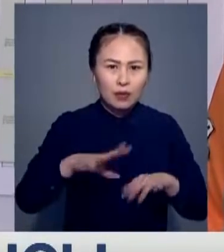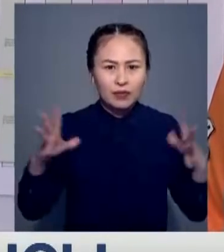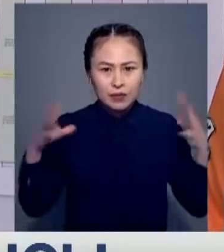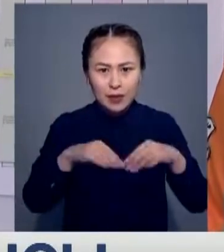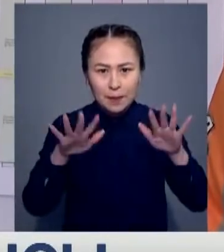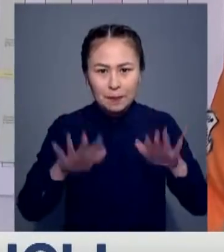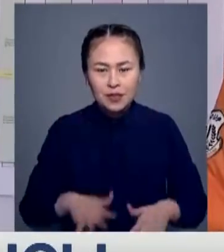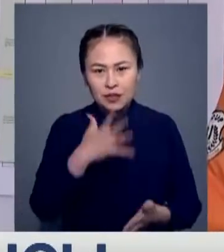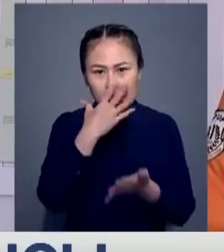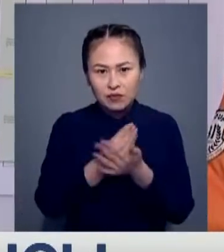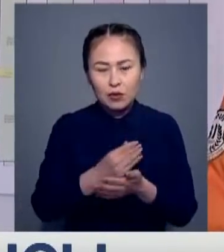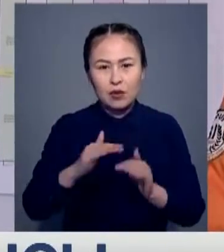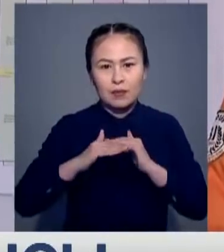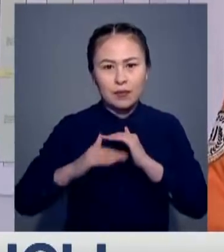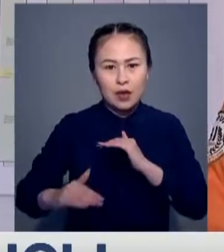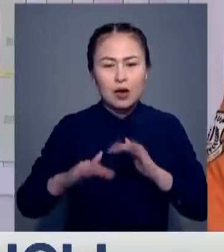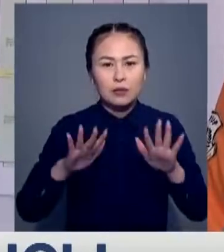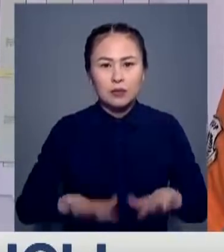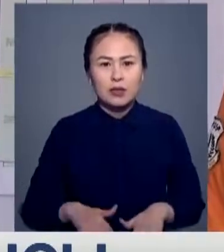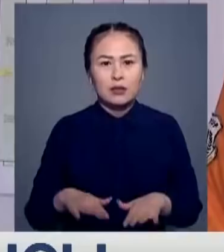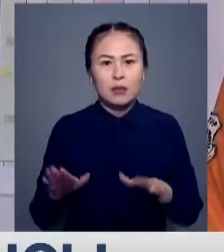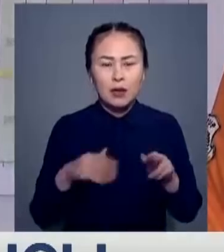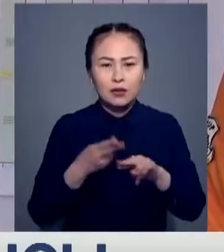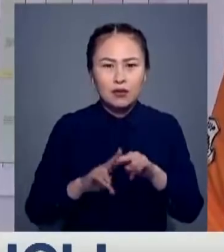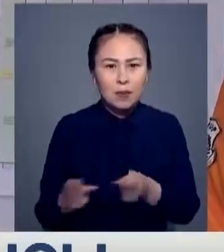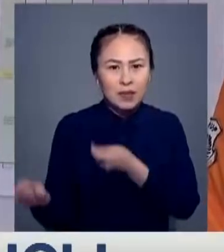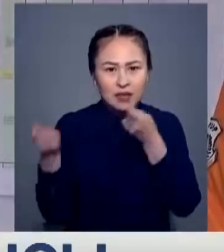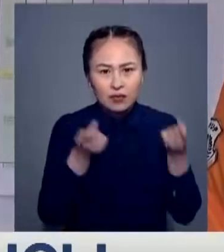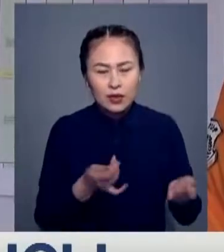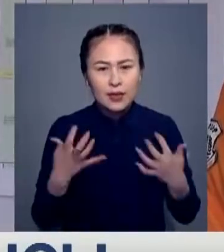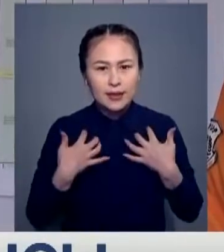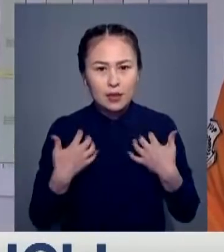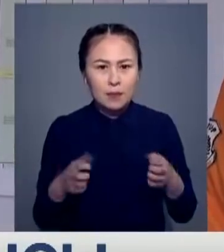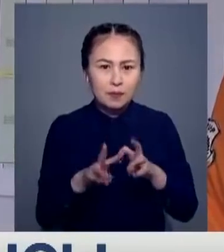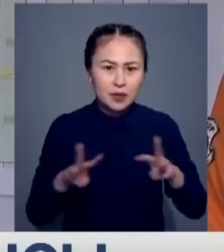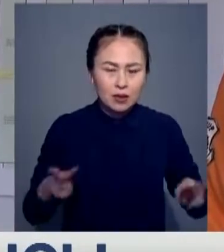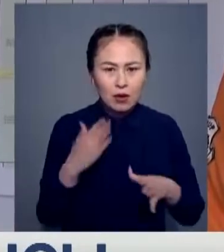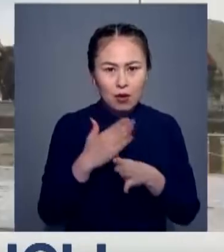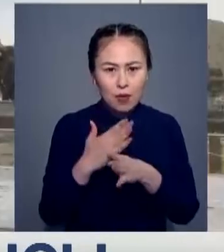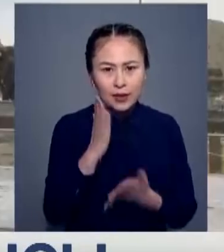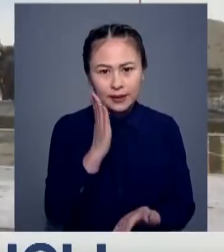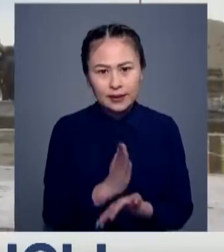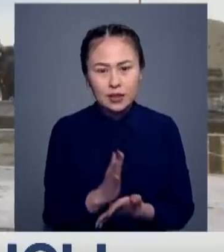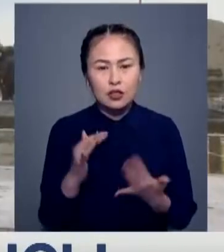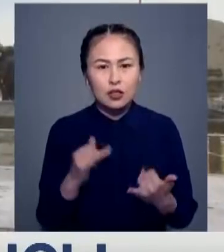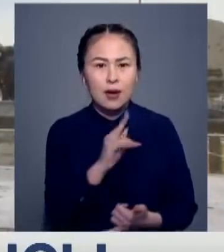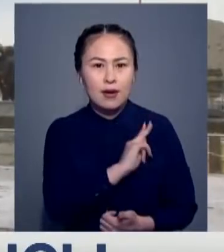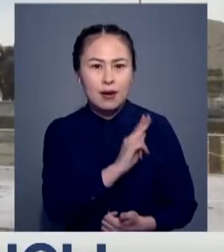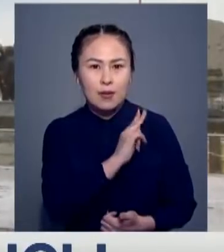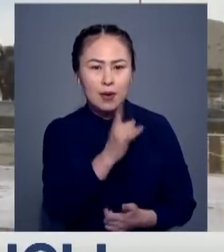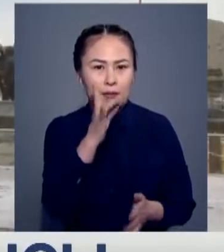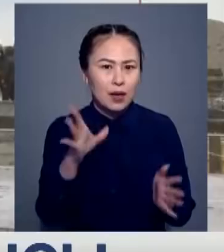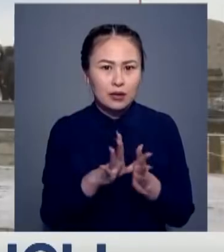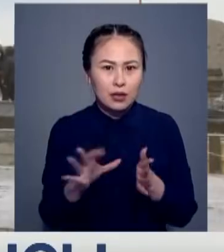өз елімізден алып жатырмыз. Медициналық құрал жабдықтармен әкімдік және денсаулық министрлігі бізге көмектесіп жатыр. Жұмыс бір сәтке